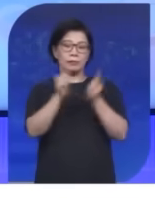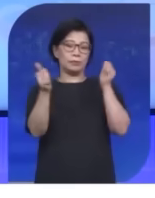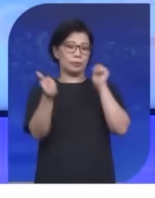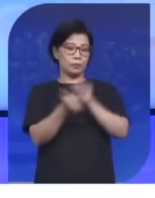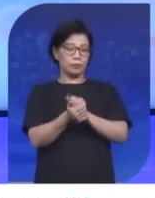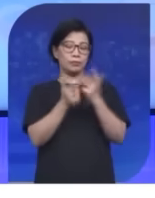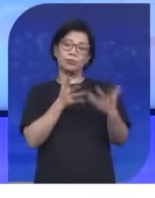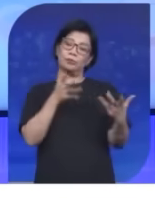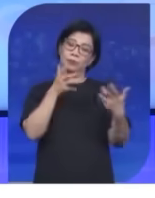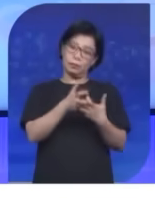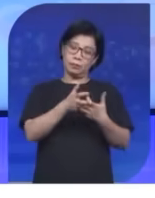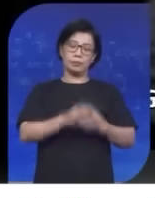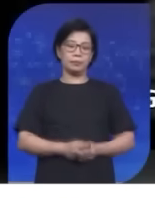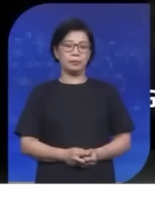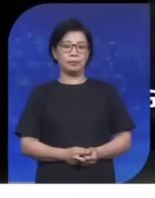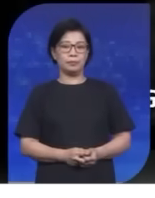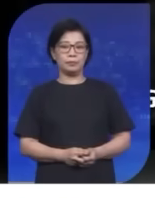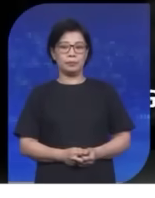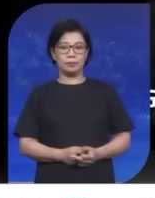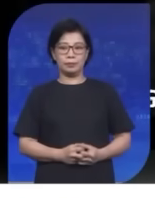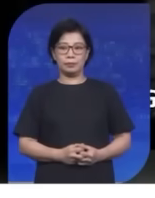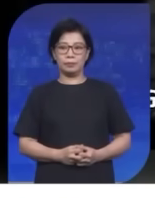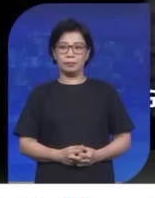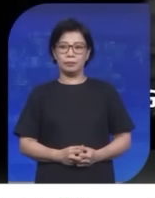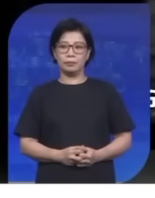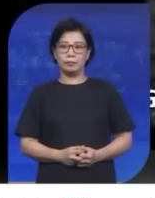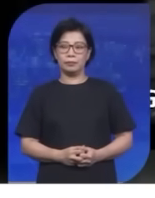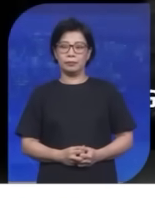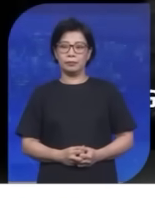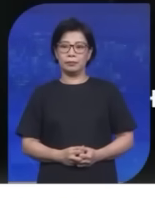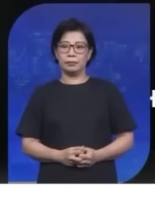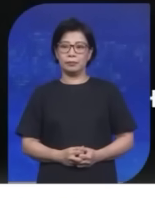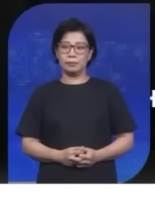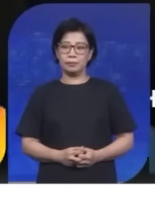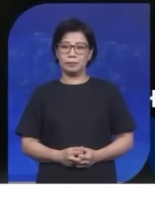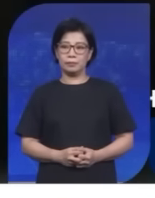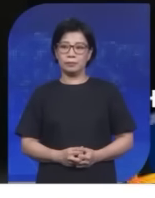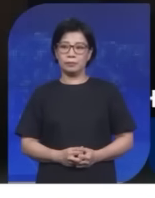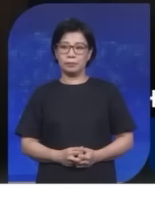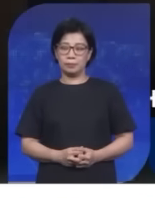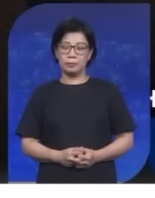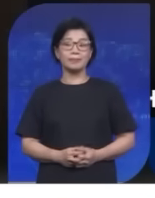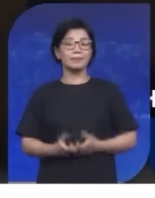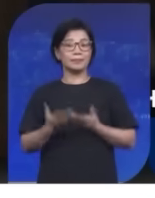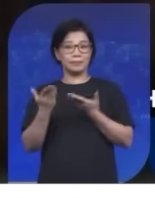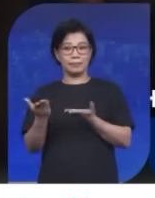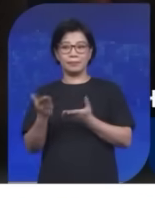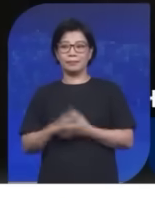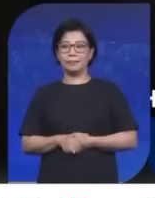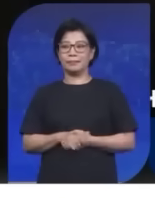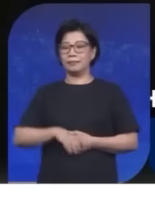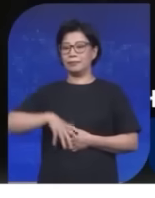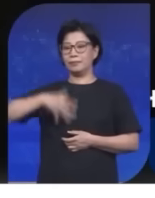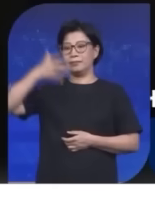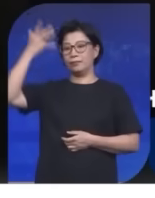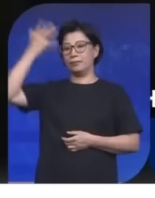ứng. Trạp chiếu bóng của gia đình 8 người con. Trailer này đã được phát tại 40 rạp chiếu phim trong hệ